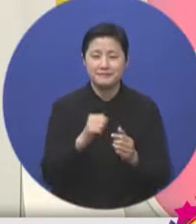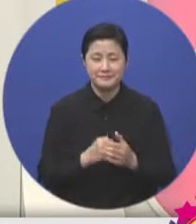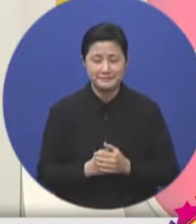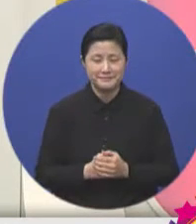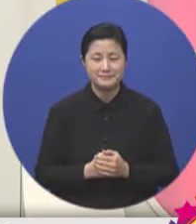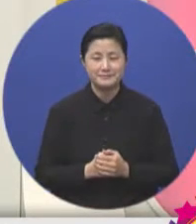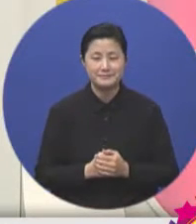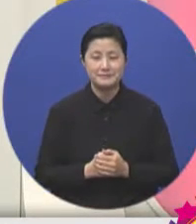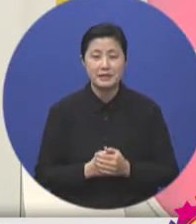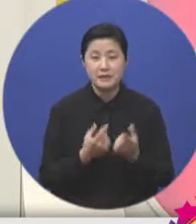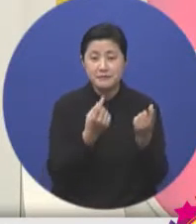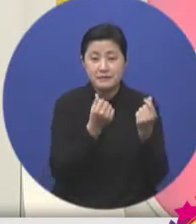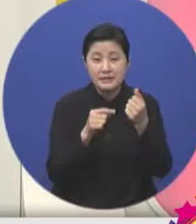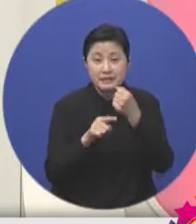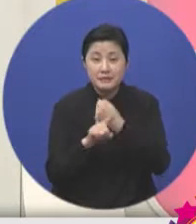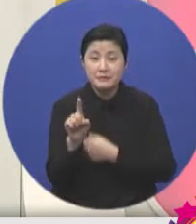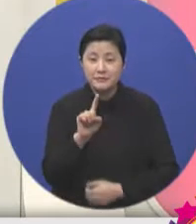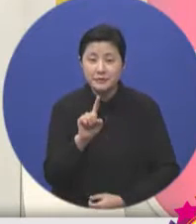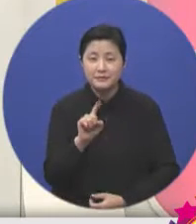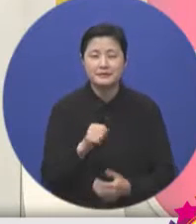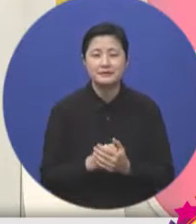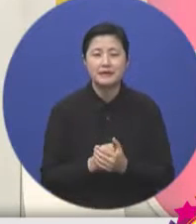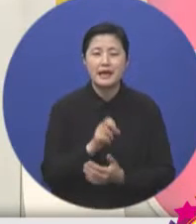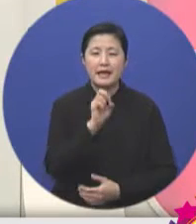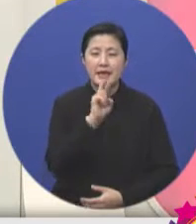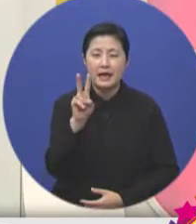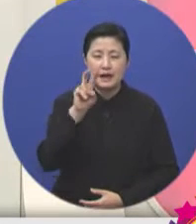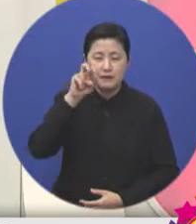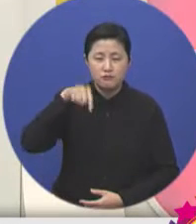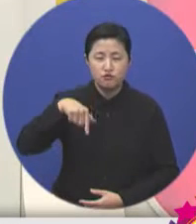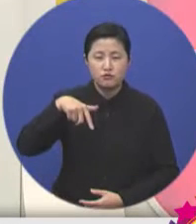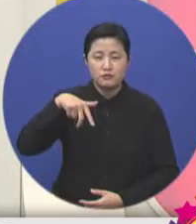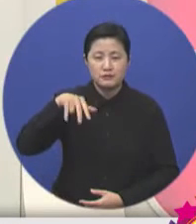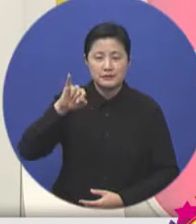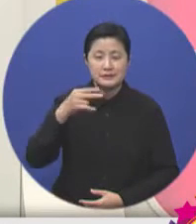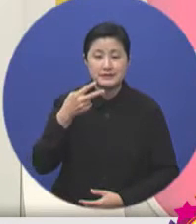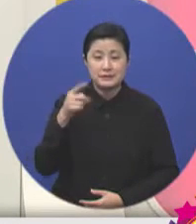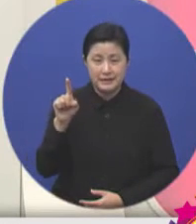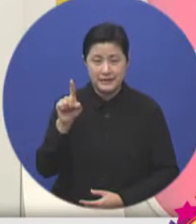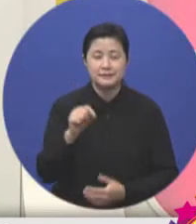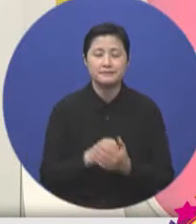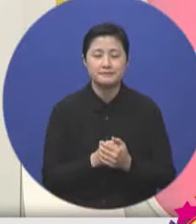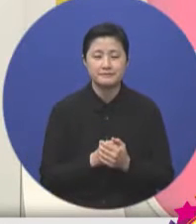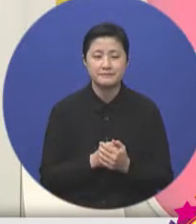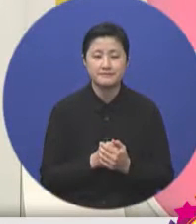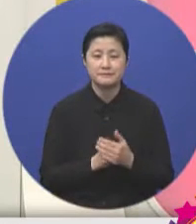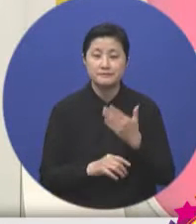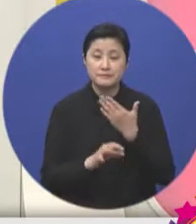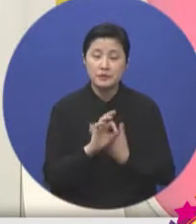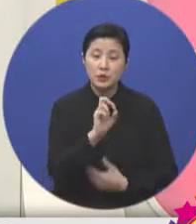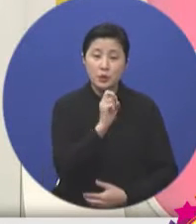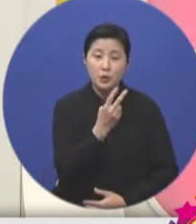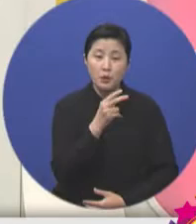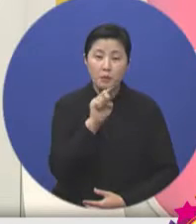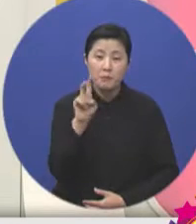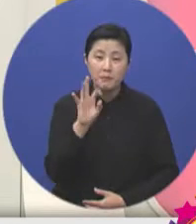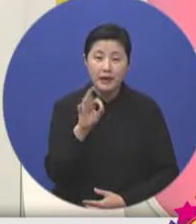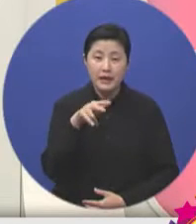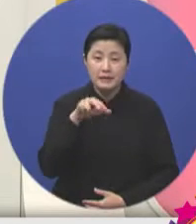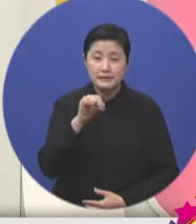요망지다. 비슷한 뜻을 가진 말로는요, 야무지다라는 표현이 있는데요. 그렇다면